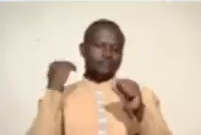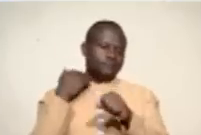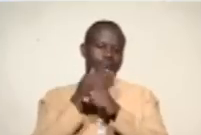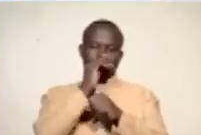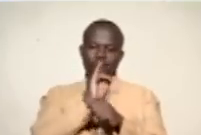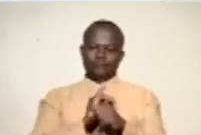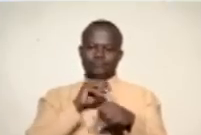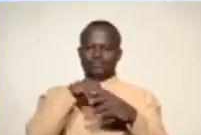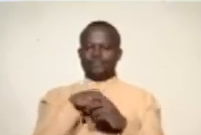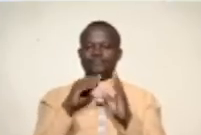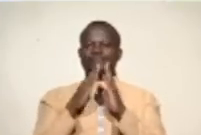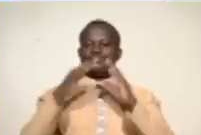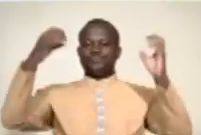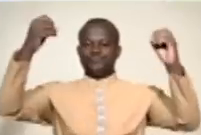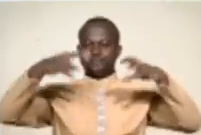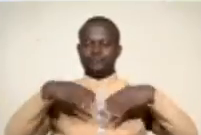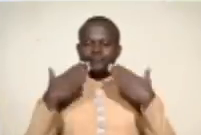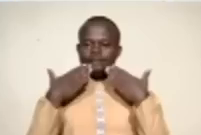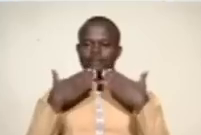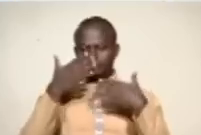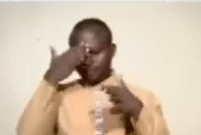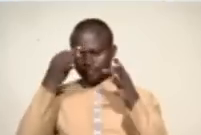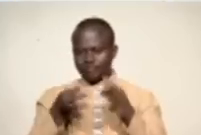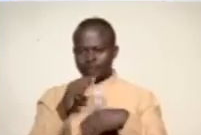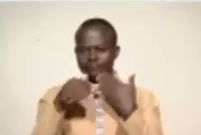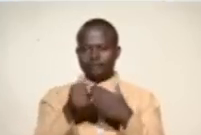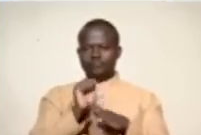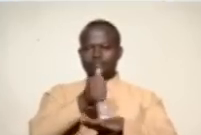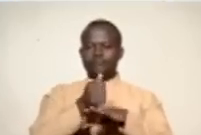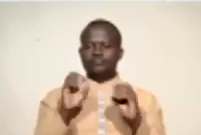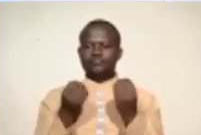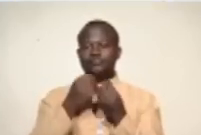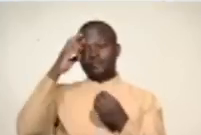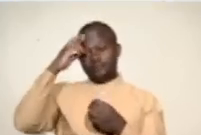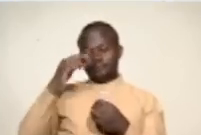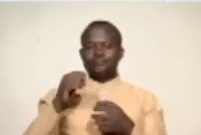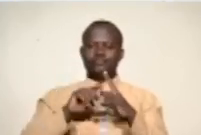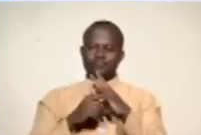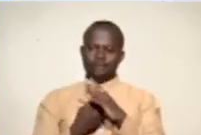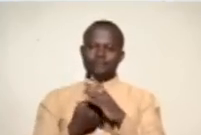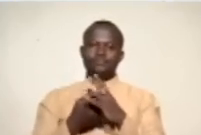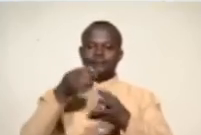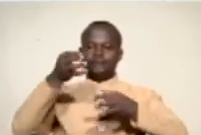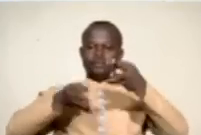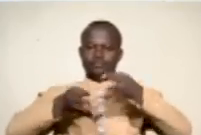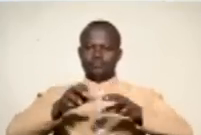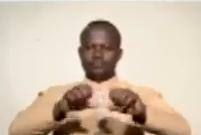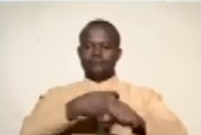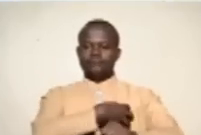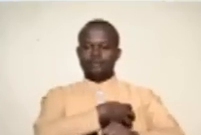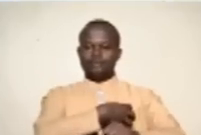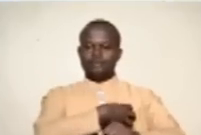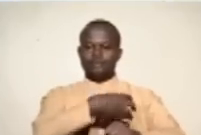yakorewe Abatutsi bo mu mujyi wa Kigali barashima icyemezo cyafashwe n'umuryango Ibuka cyo gutangiza urubanza ku ifatirwa